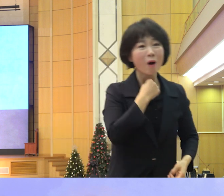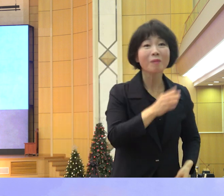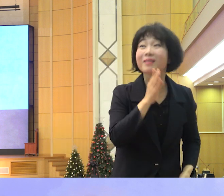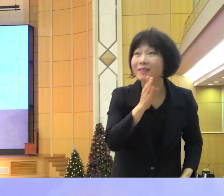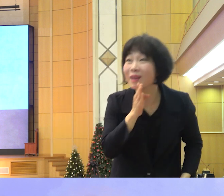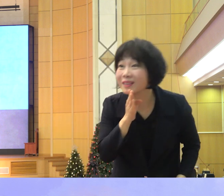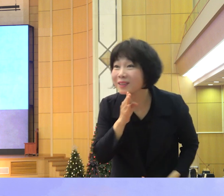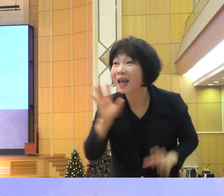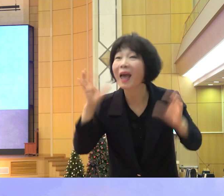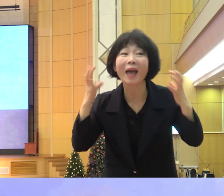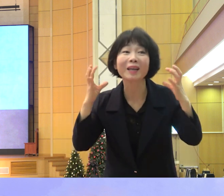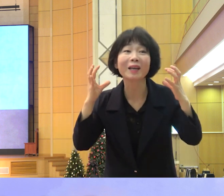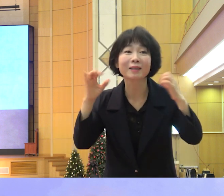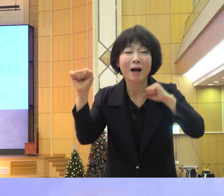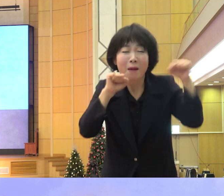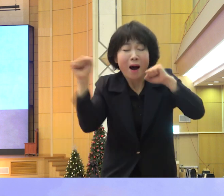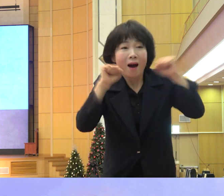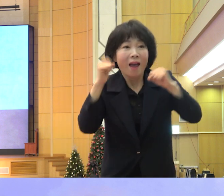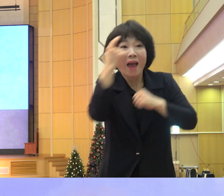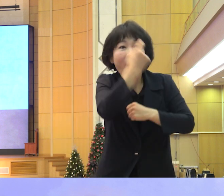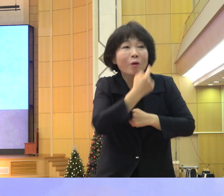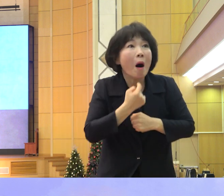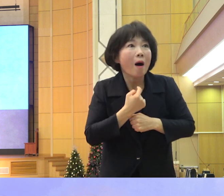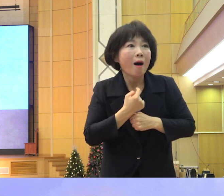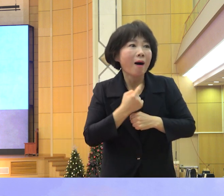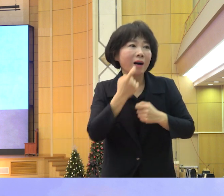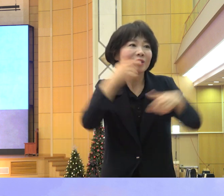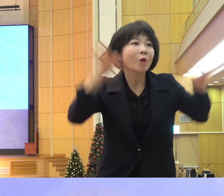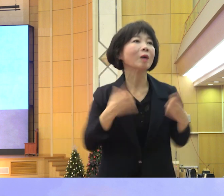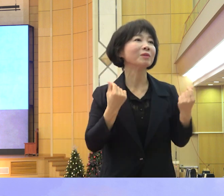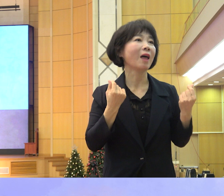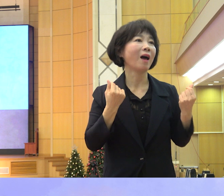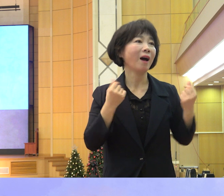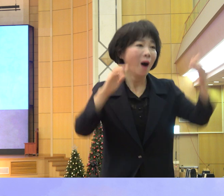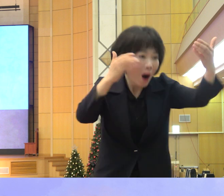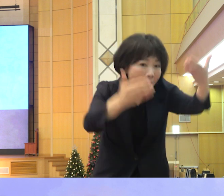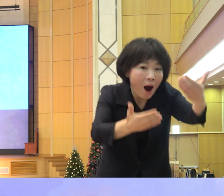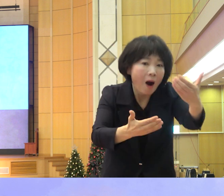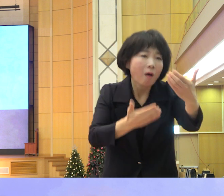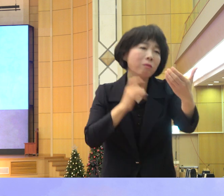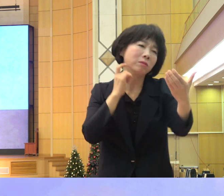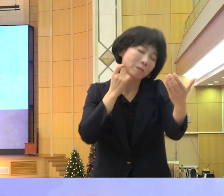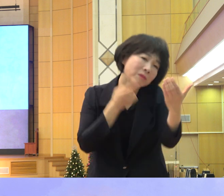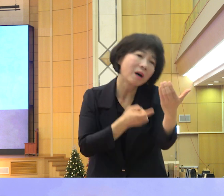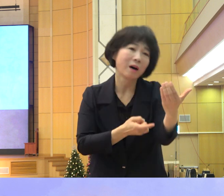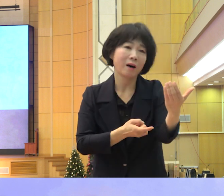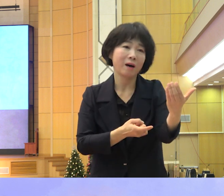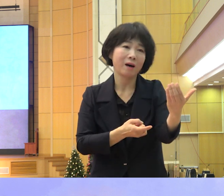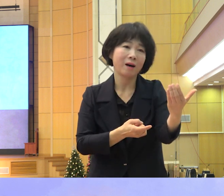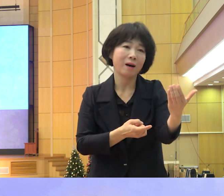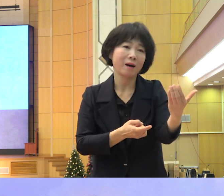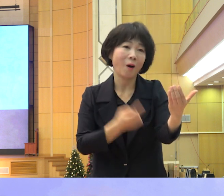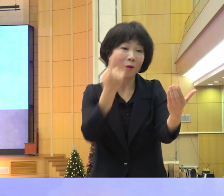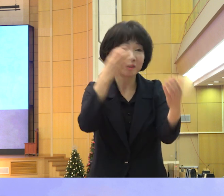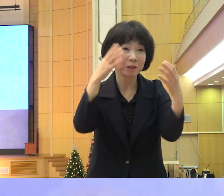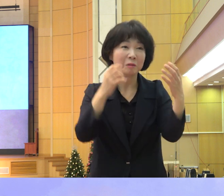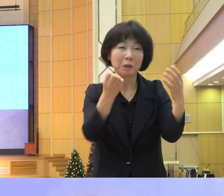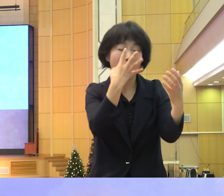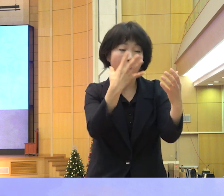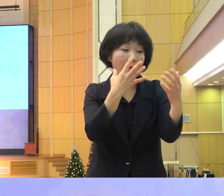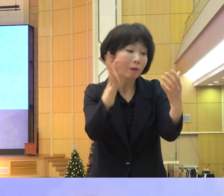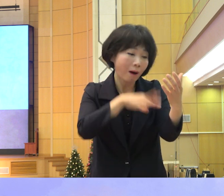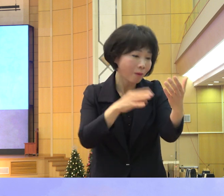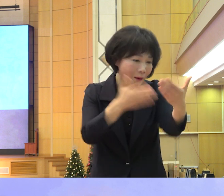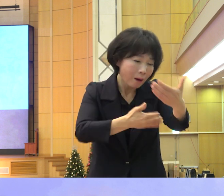아이고 나도 아들 낳았거든. 그러잖아요. 그게 그 예쁘잖아. 순진한만 하니까.